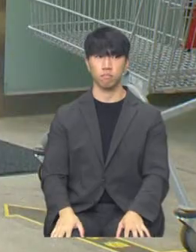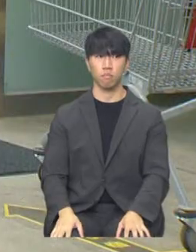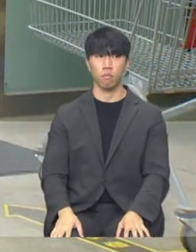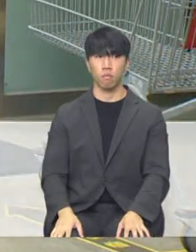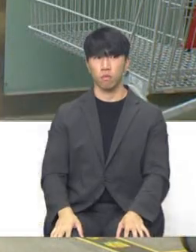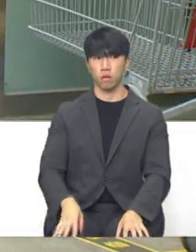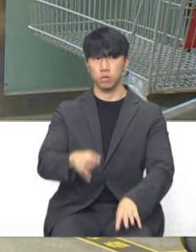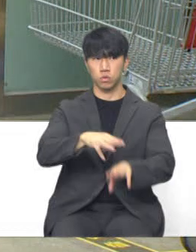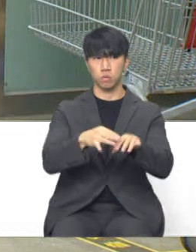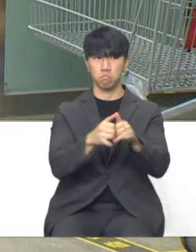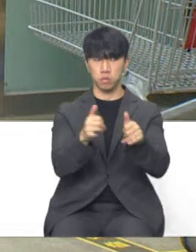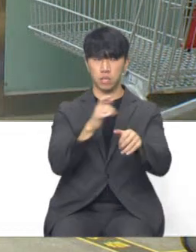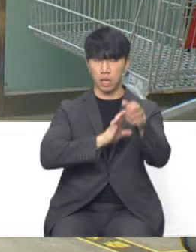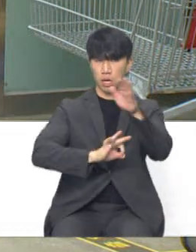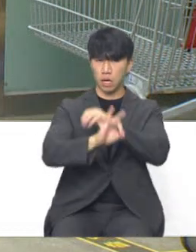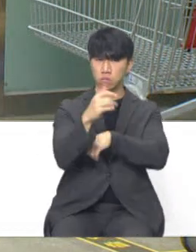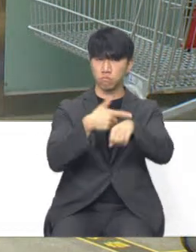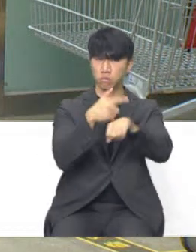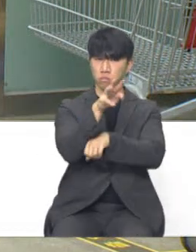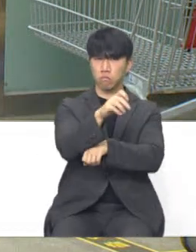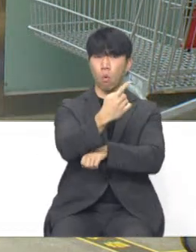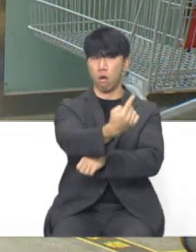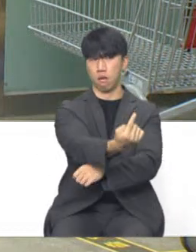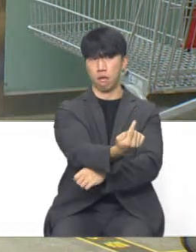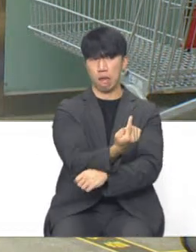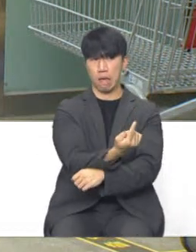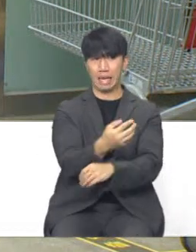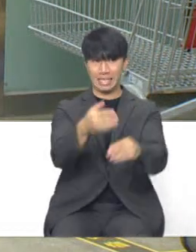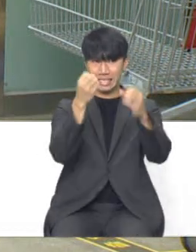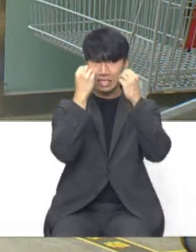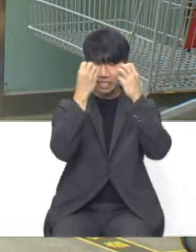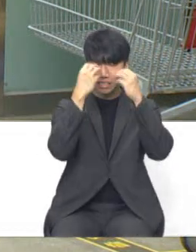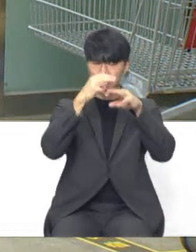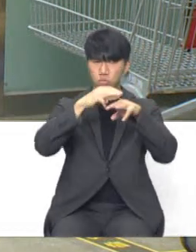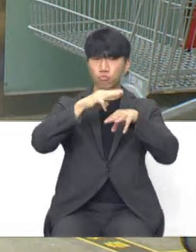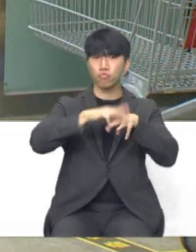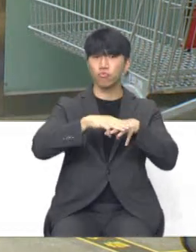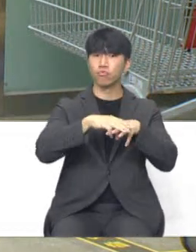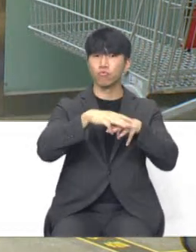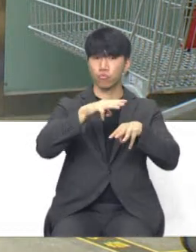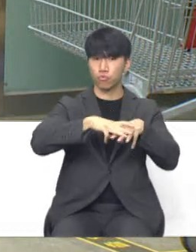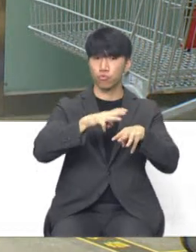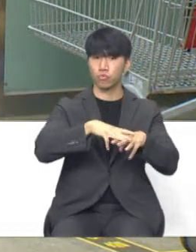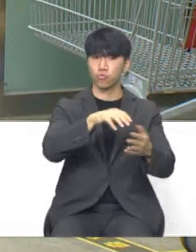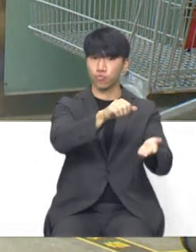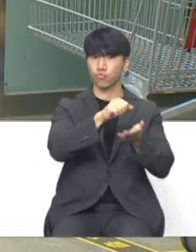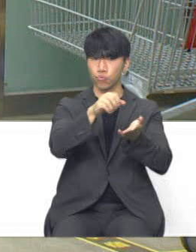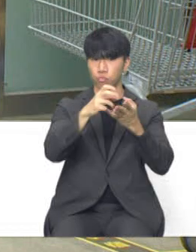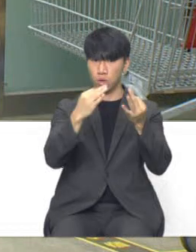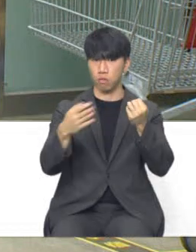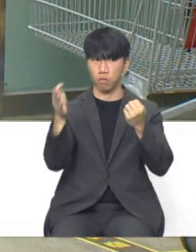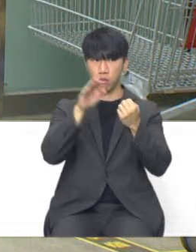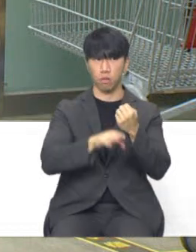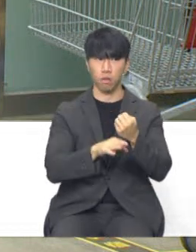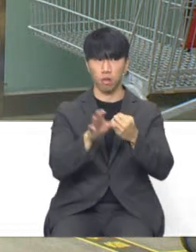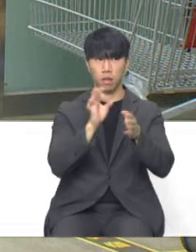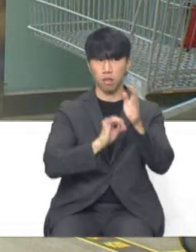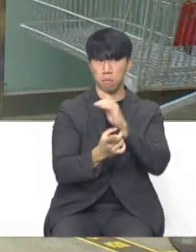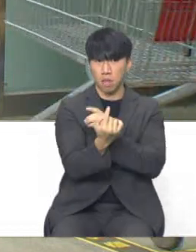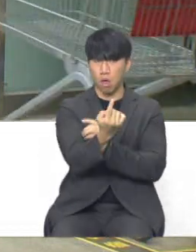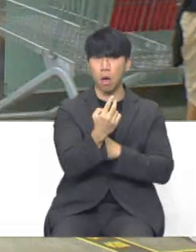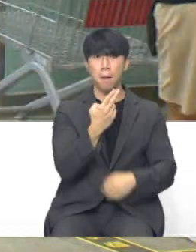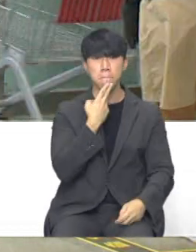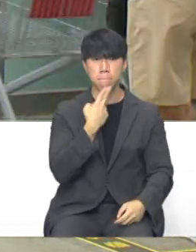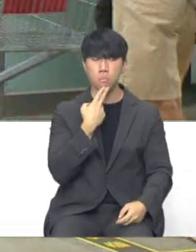저희 아침에 6시 반이면 나오세요. 그러면 신선한 농산물이 계속 이제 여기 계속 오는데 일찍 아침 일찍 안 오시면 거의